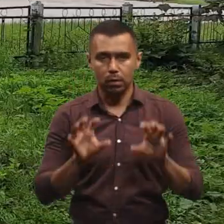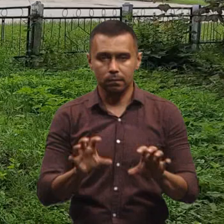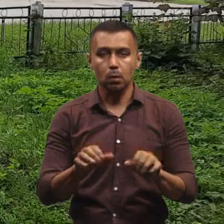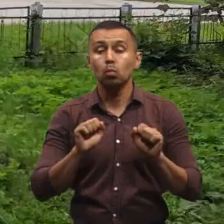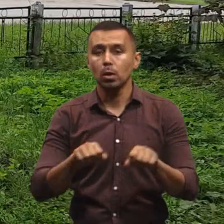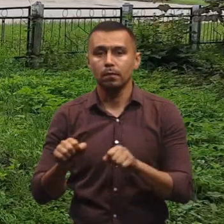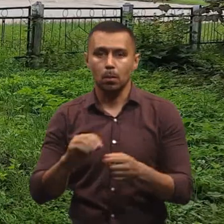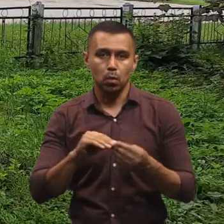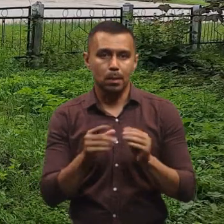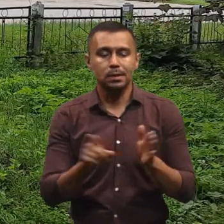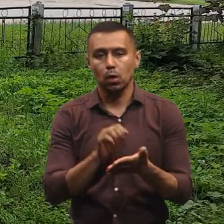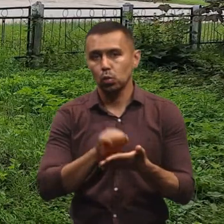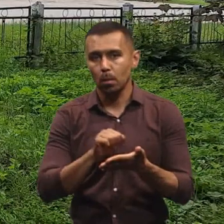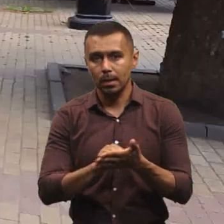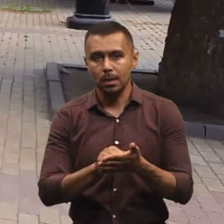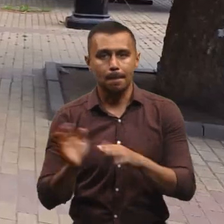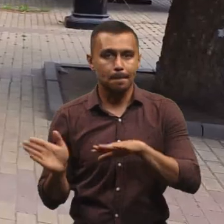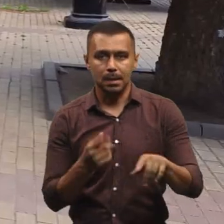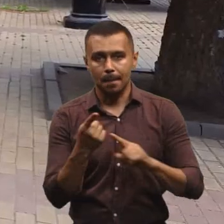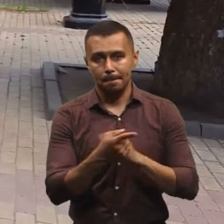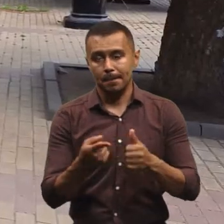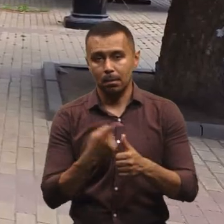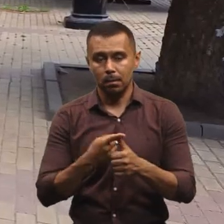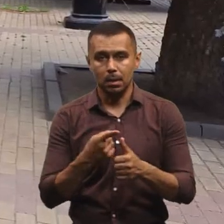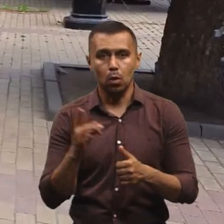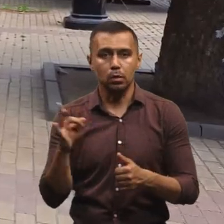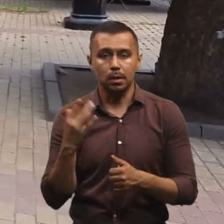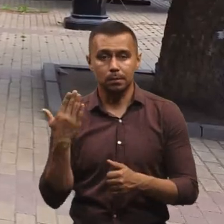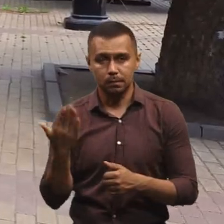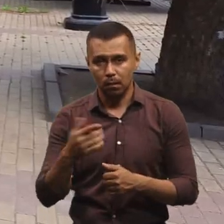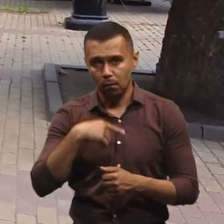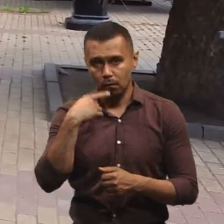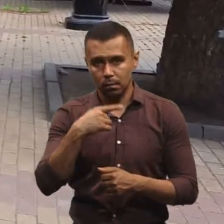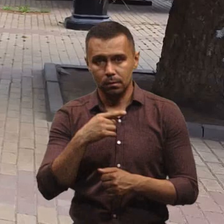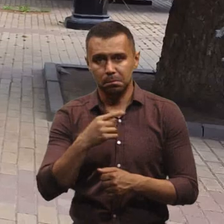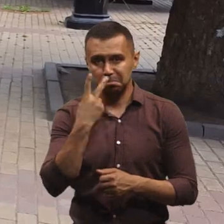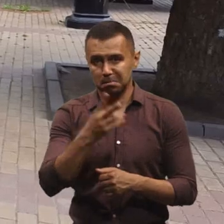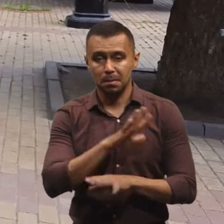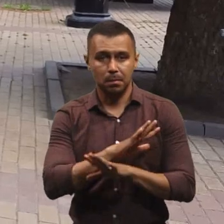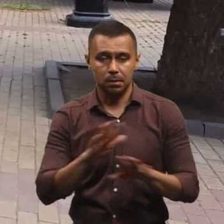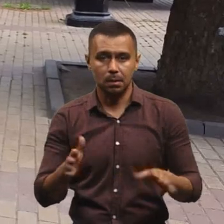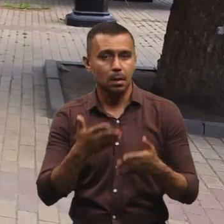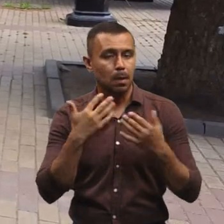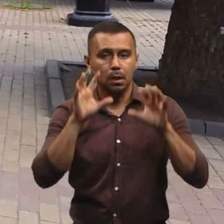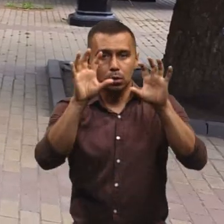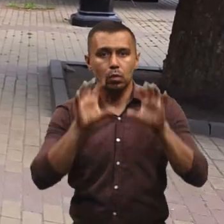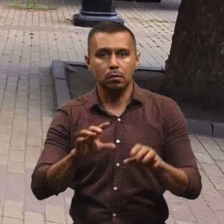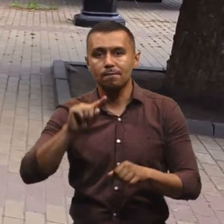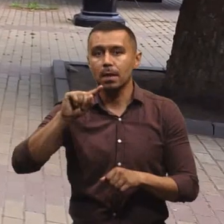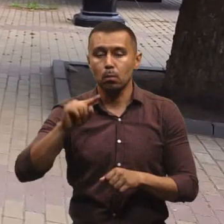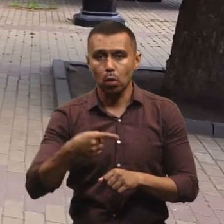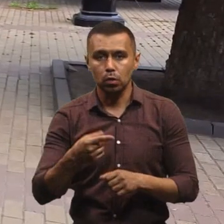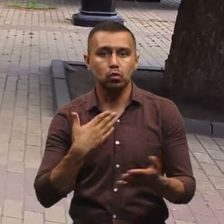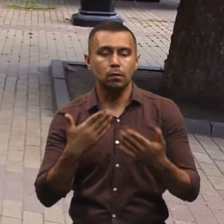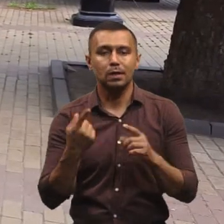можливих проблем із документацією після перейменування Руслана Слободянюк говорить не вбачає немає законодав вимоги